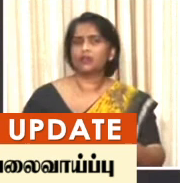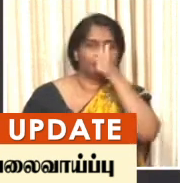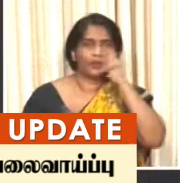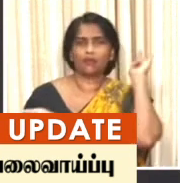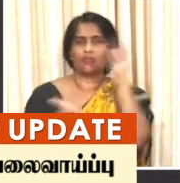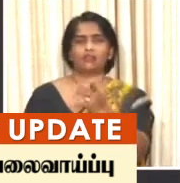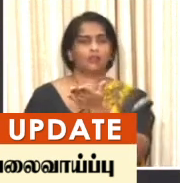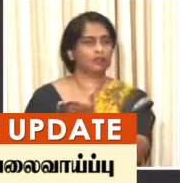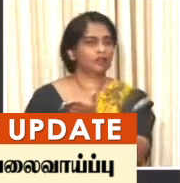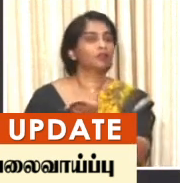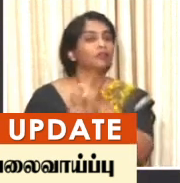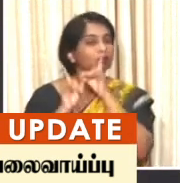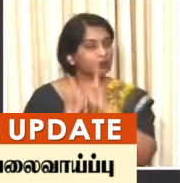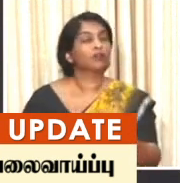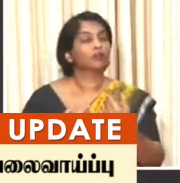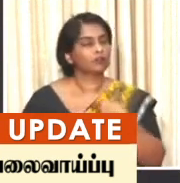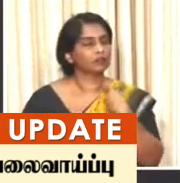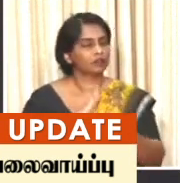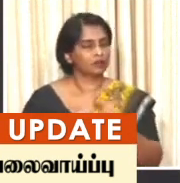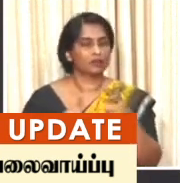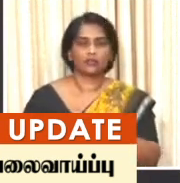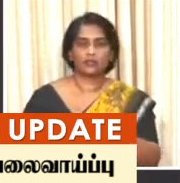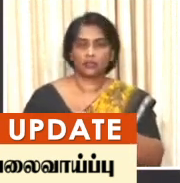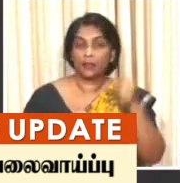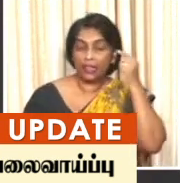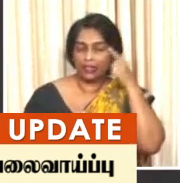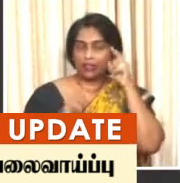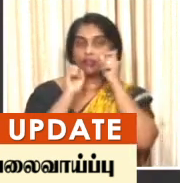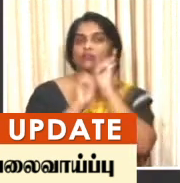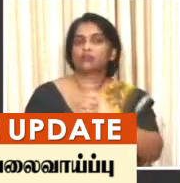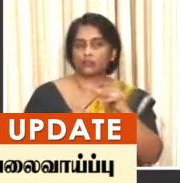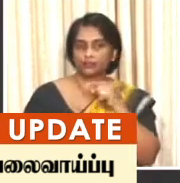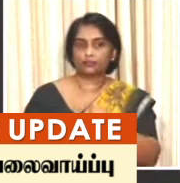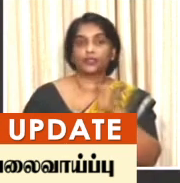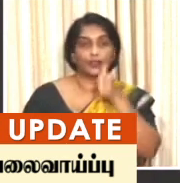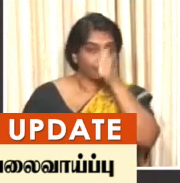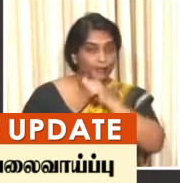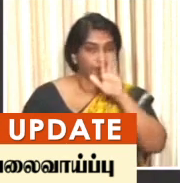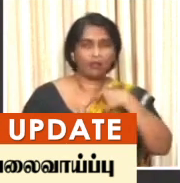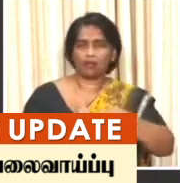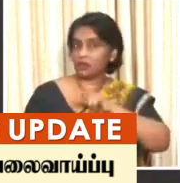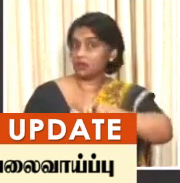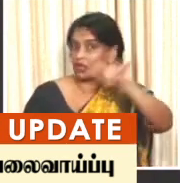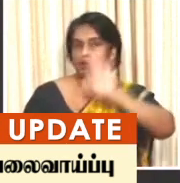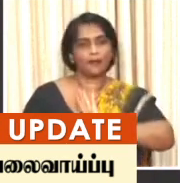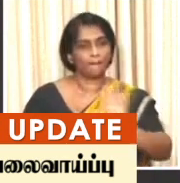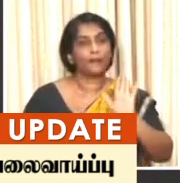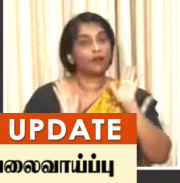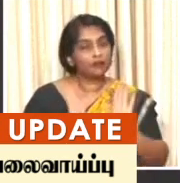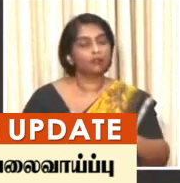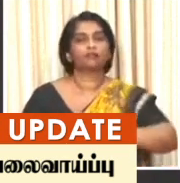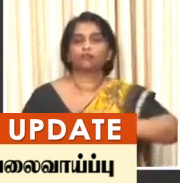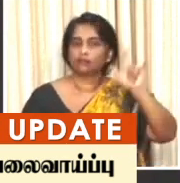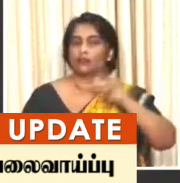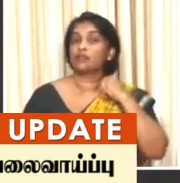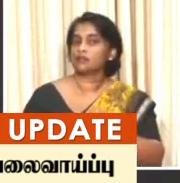ගියපු අය. මෙන්න මේක අපි රටක් විදියට කල්පනා කළ මිනිස්සු දැනුවත් කරන්න ඕනි නීති විරෝධීව මෙහෙම යන්න එපා කියන එක. නමුත් මේක යනවා.